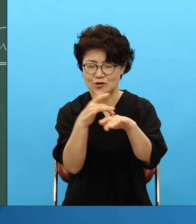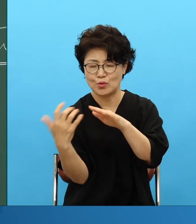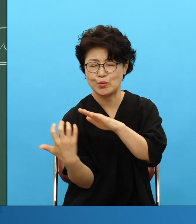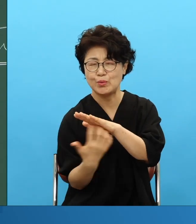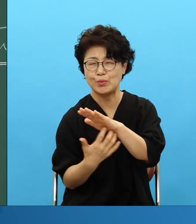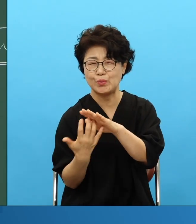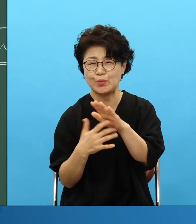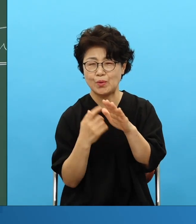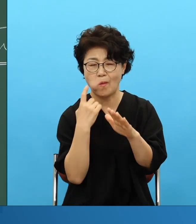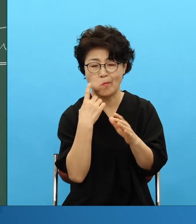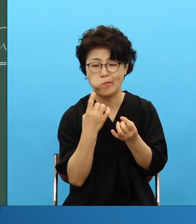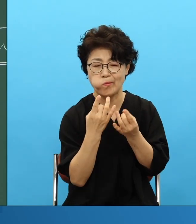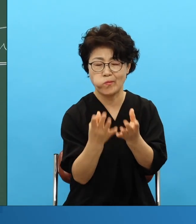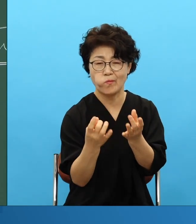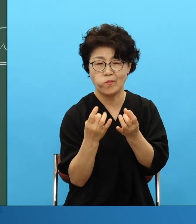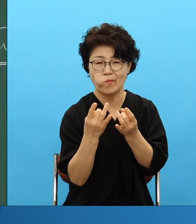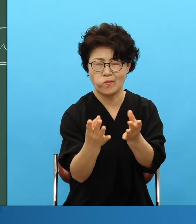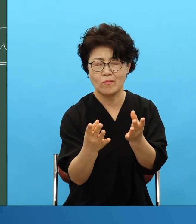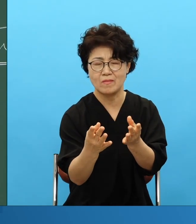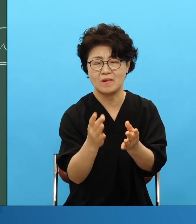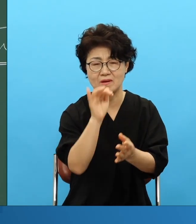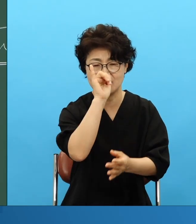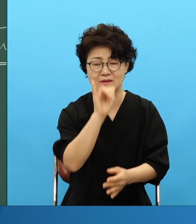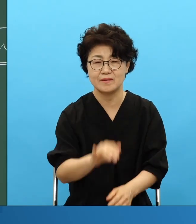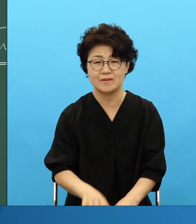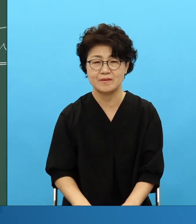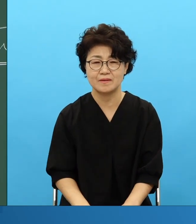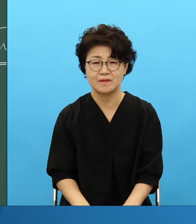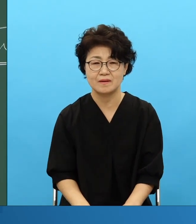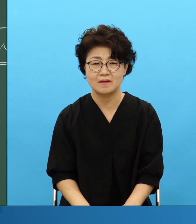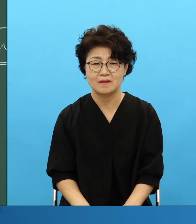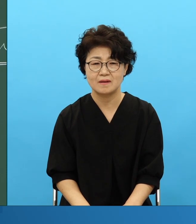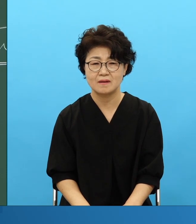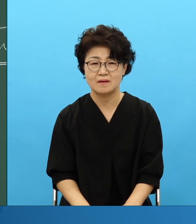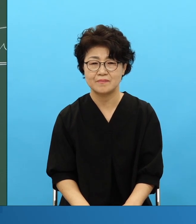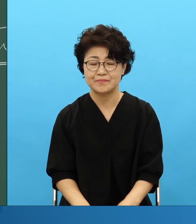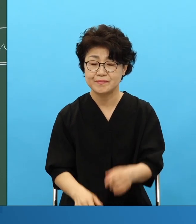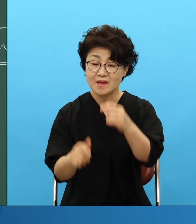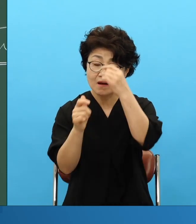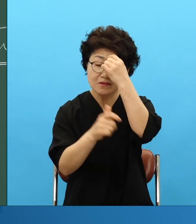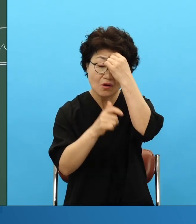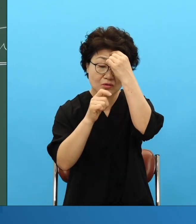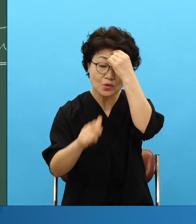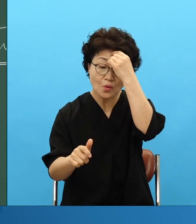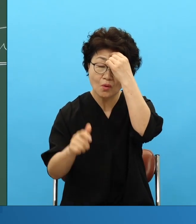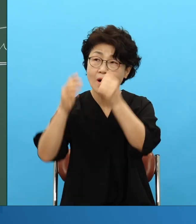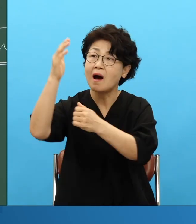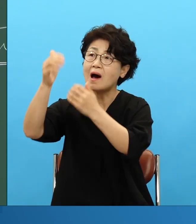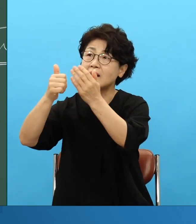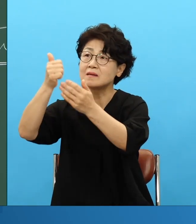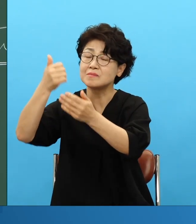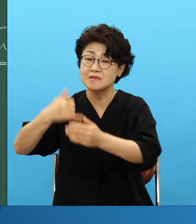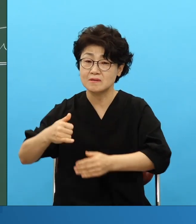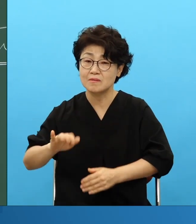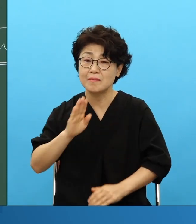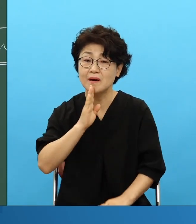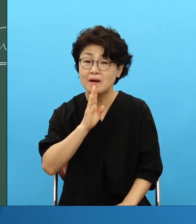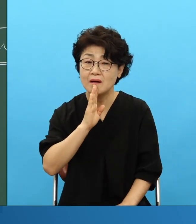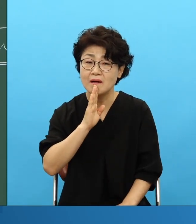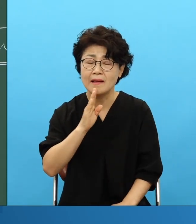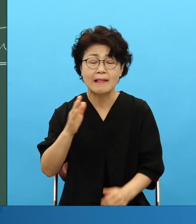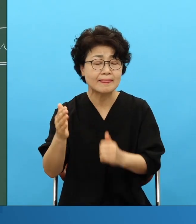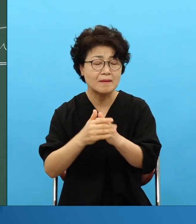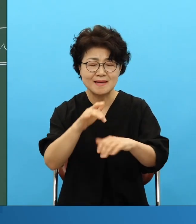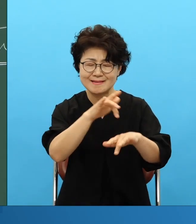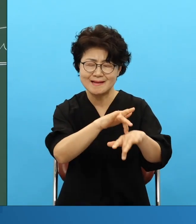strategy. 왜냐하면 성도님들은 하나님의 자녀이기 때문에 건드릴 수 있는 게 없잖아. 그것만 건드리면 되는 거예요. Because the believers are the children of God, they cannot